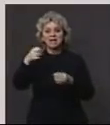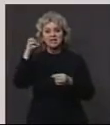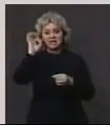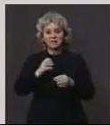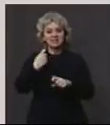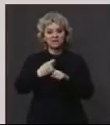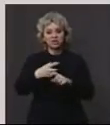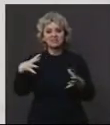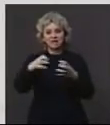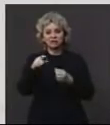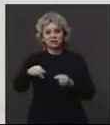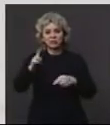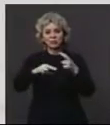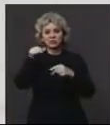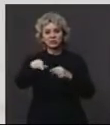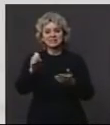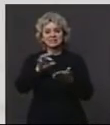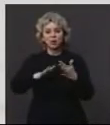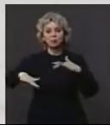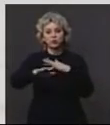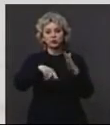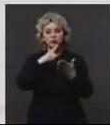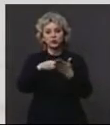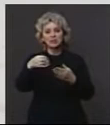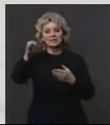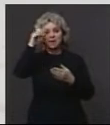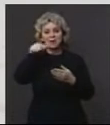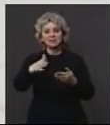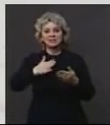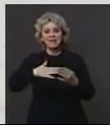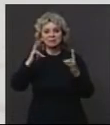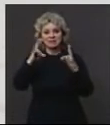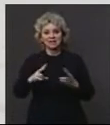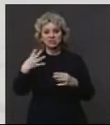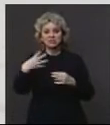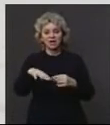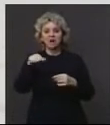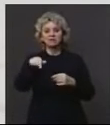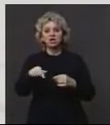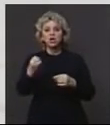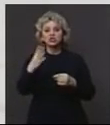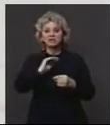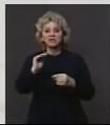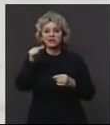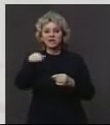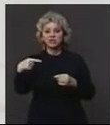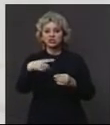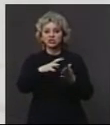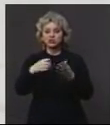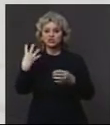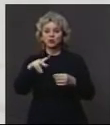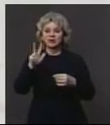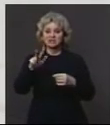немецко-фашистских захватчиков возведена на центральной площади города и напоминает нам о трагедии 40-х. 14